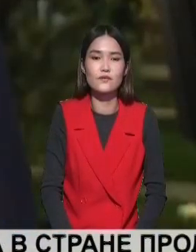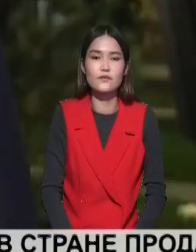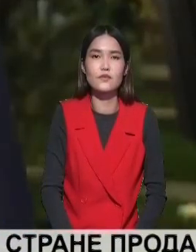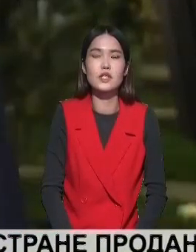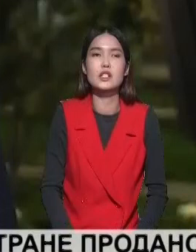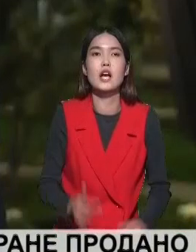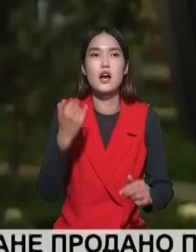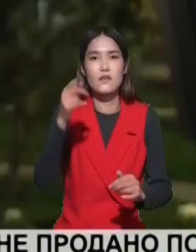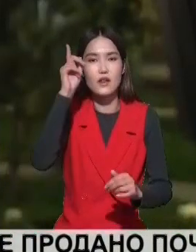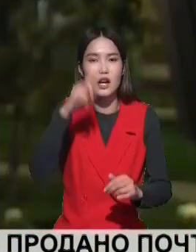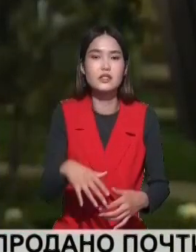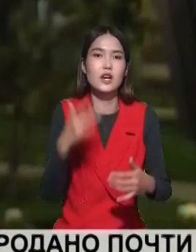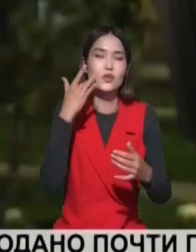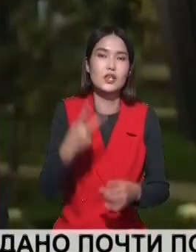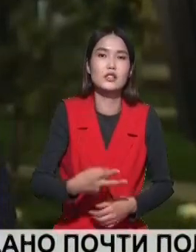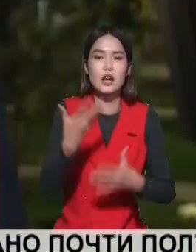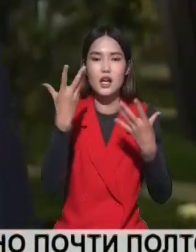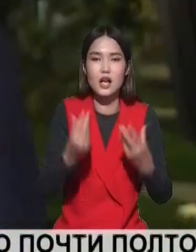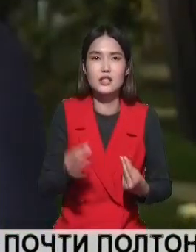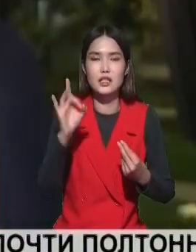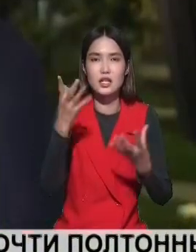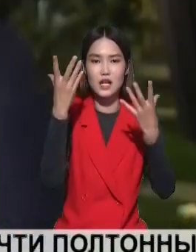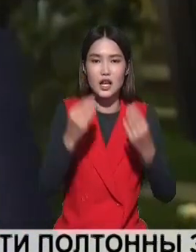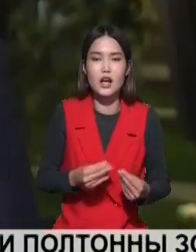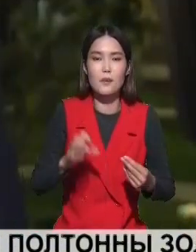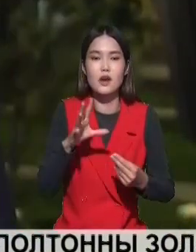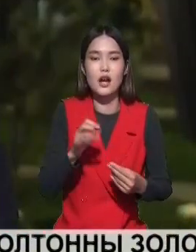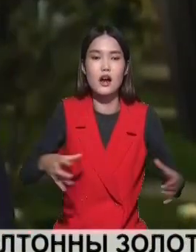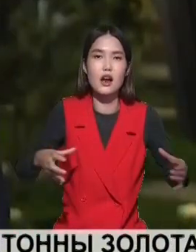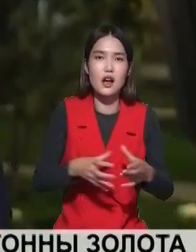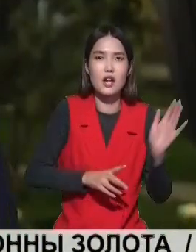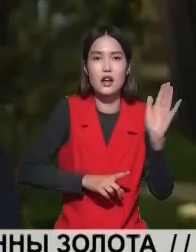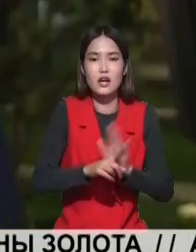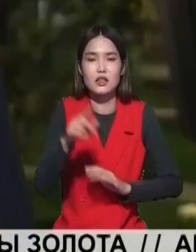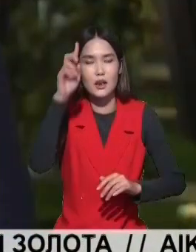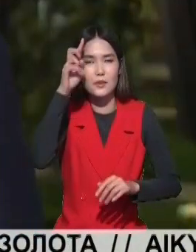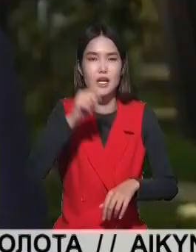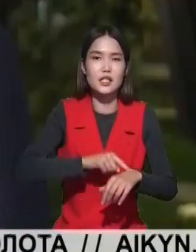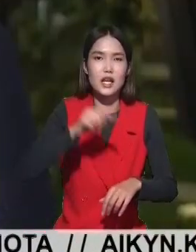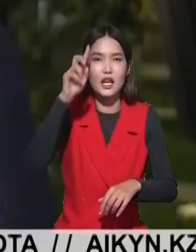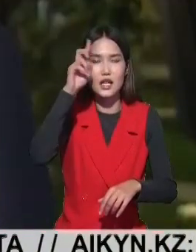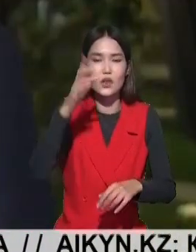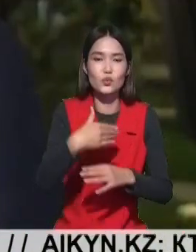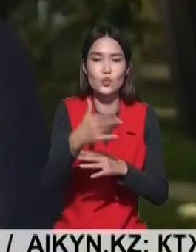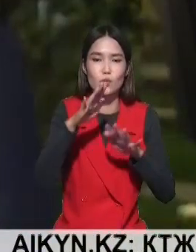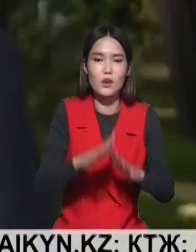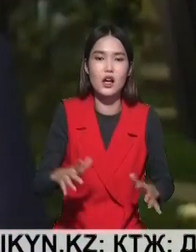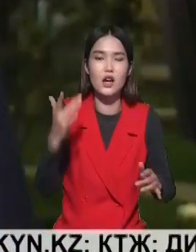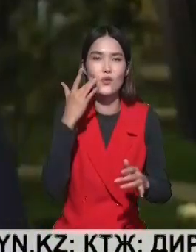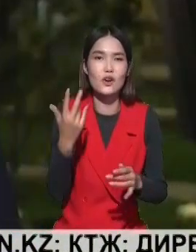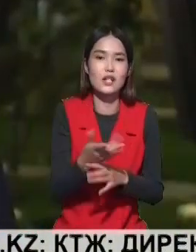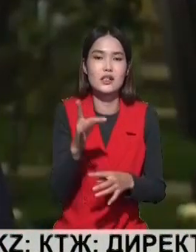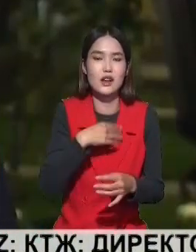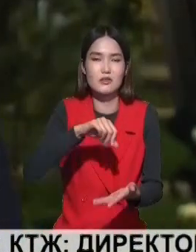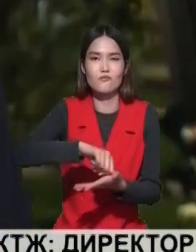Как вы знаете, по случаю Дня Республики молодежное крыло партии «Аманат» начало кампанию «Менің елім, менің туым». Мы проводим ее уже в третий раз. Для нас честь